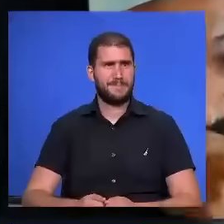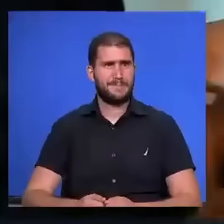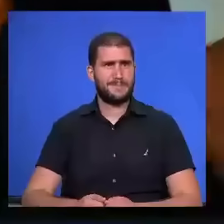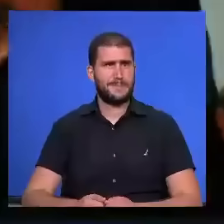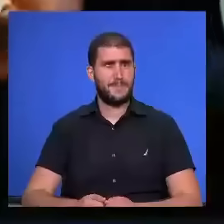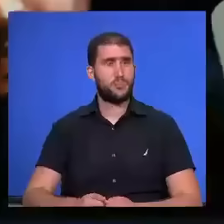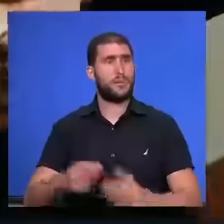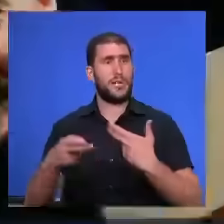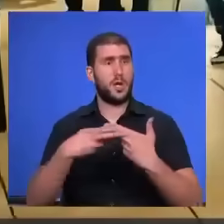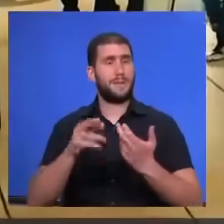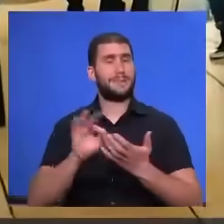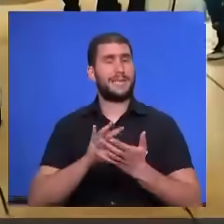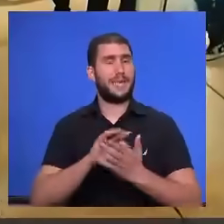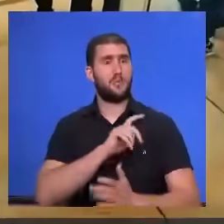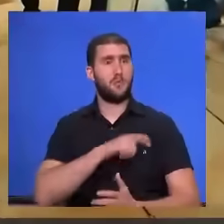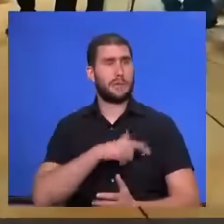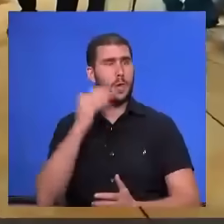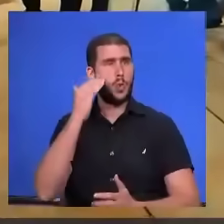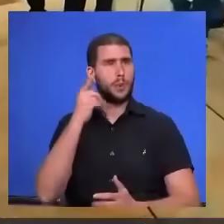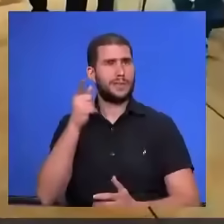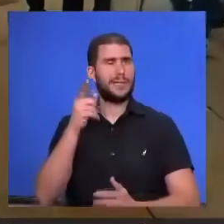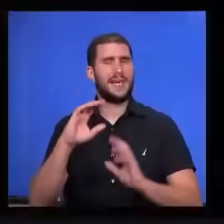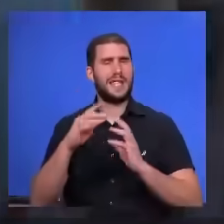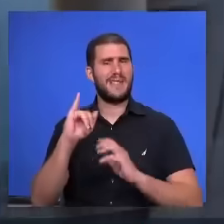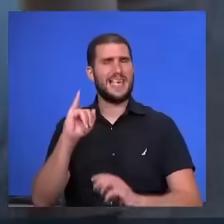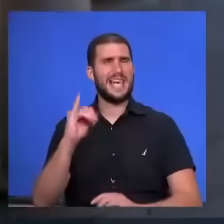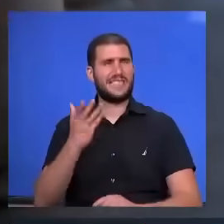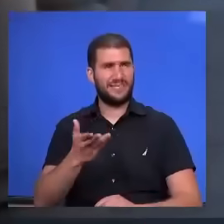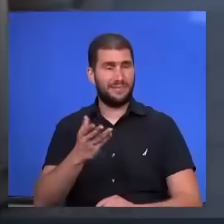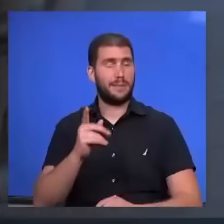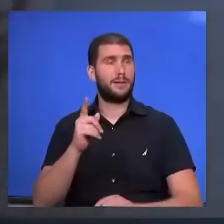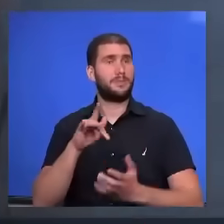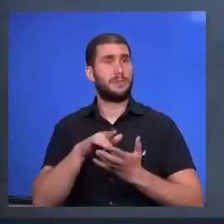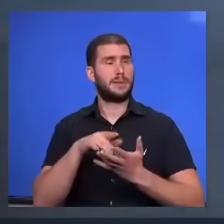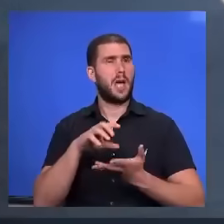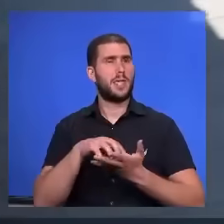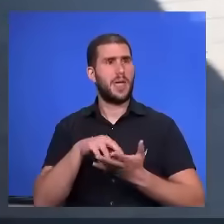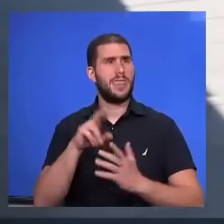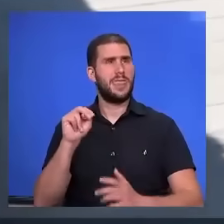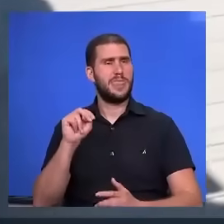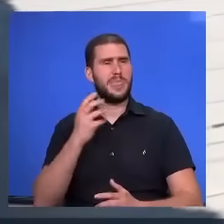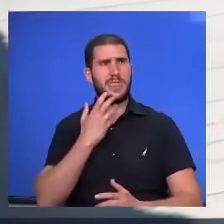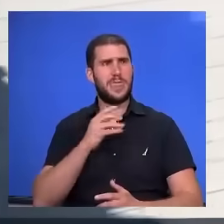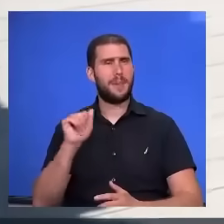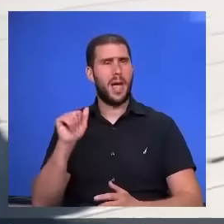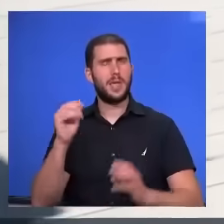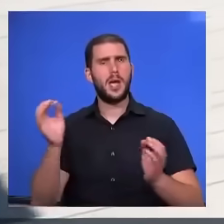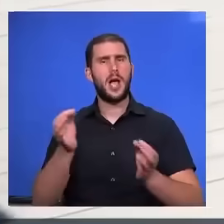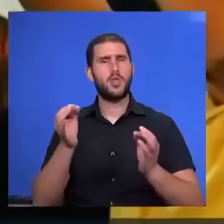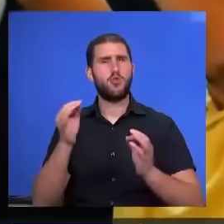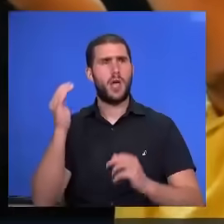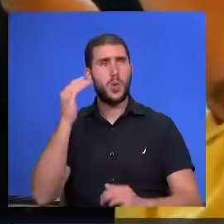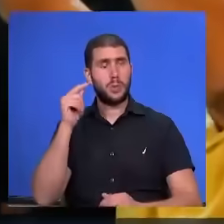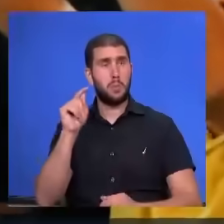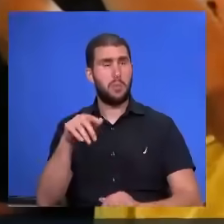כאן, סמוך למשרדי המועצה הדרוזית העליונה בכפר יסיף, שוכן אתר נביל חדר, המקודש לדרוזים.